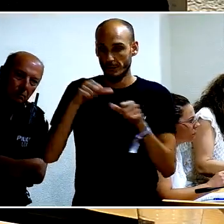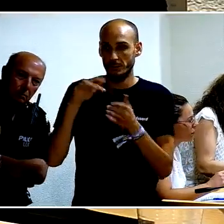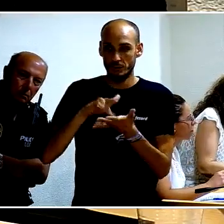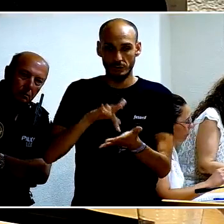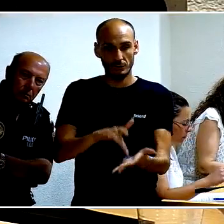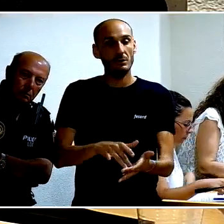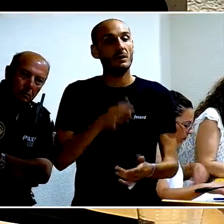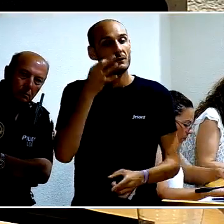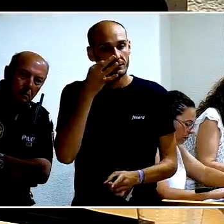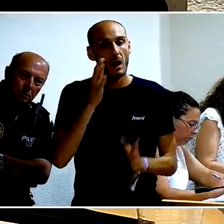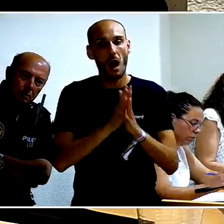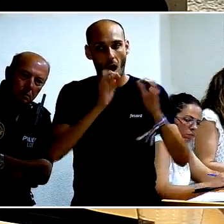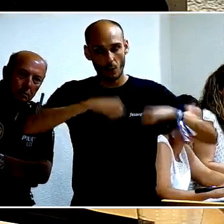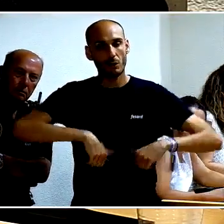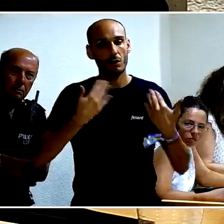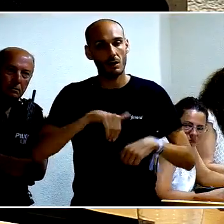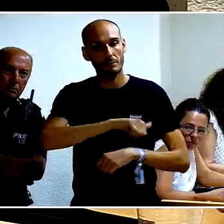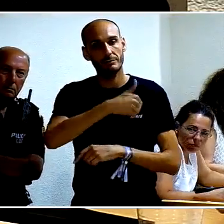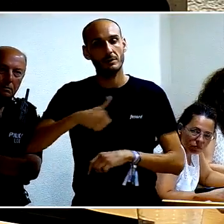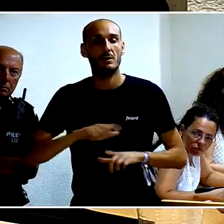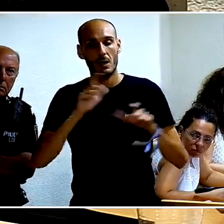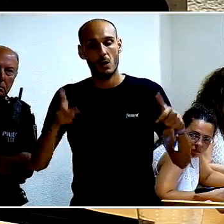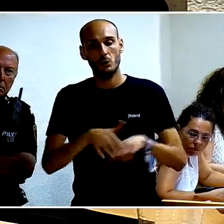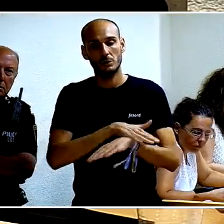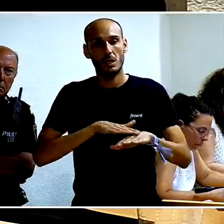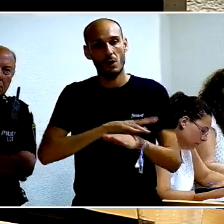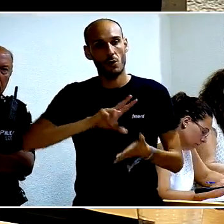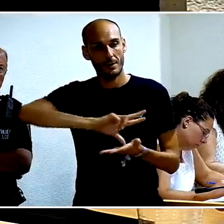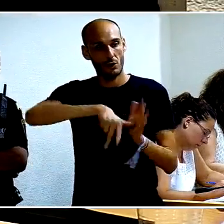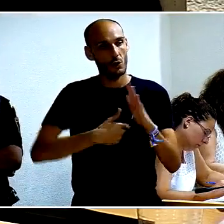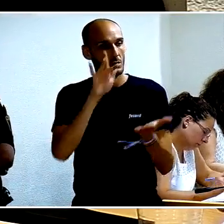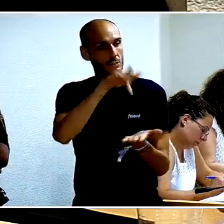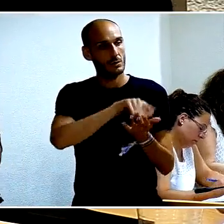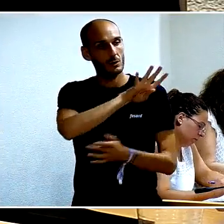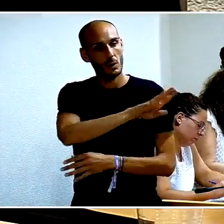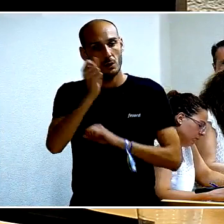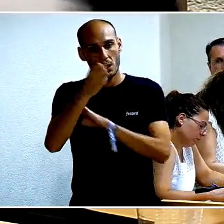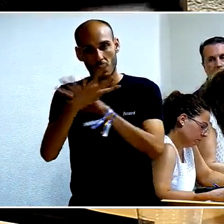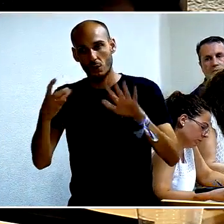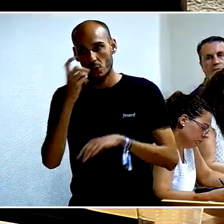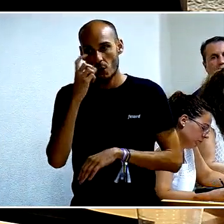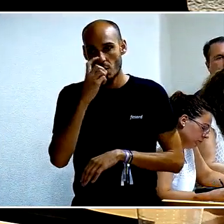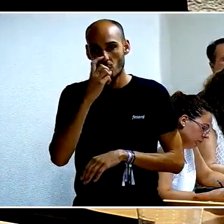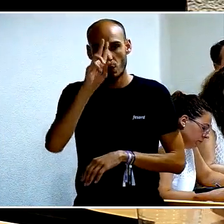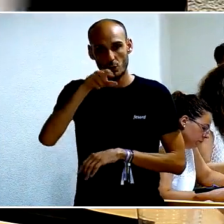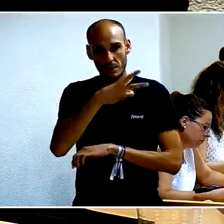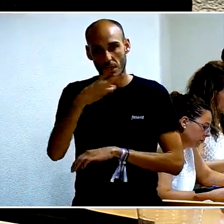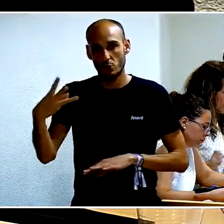de los acuerdos adoptados por la Junta de Gobierno Local los días 4 y 18 de junio de 2018.